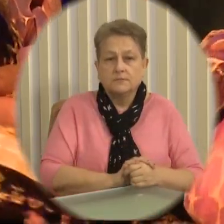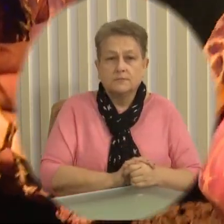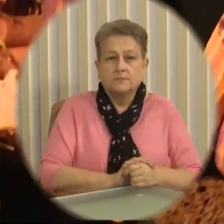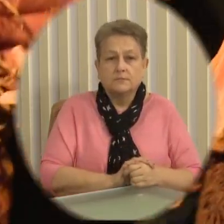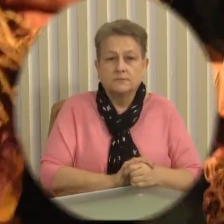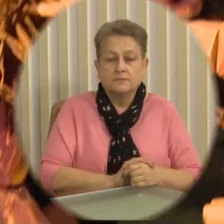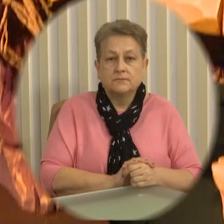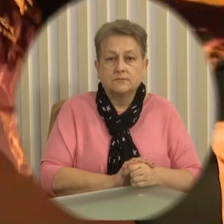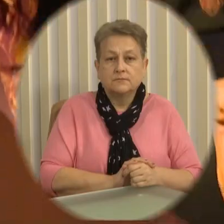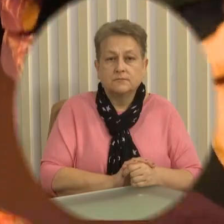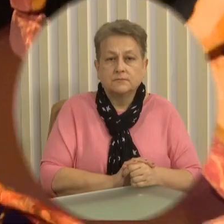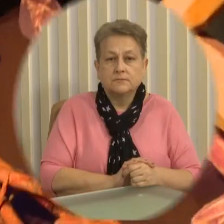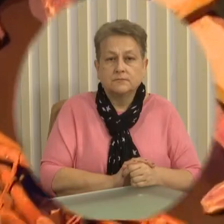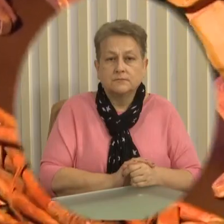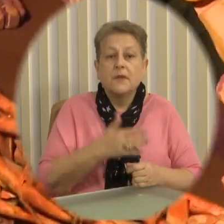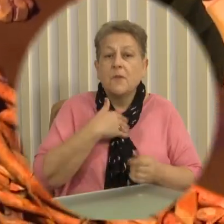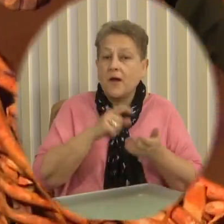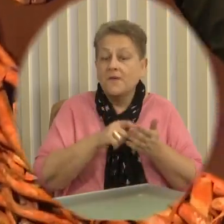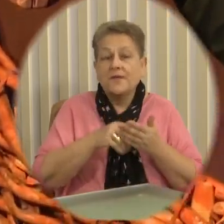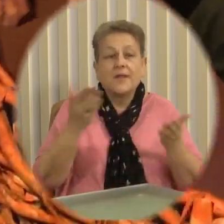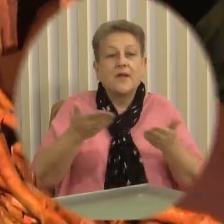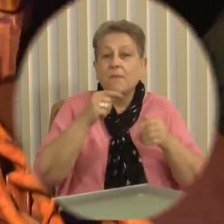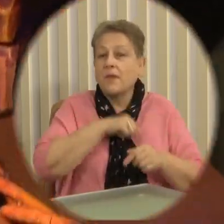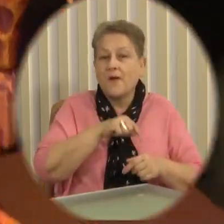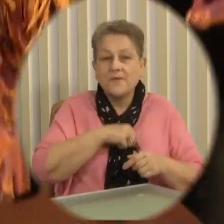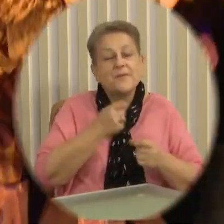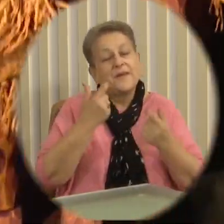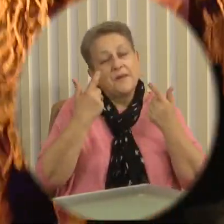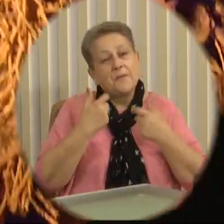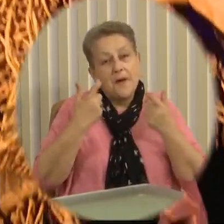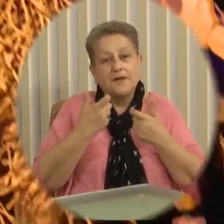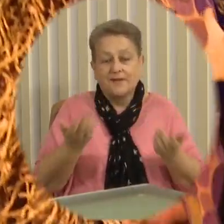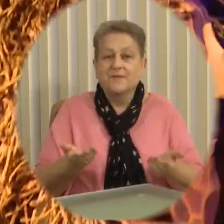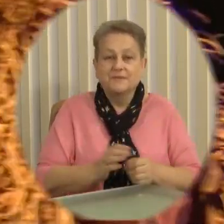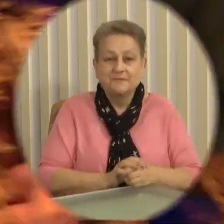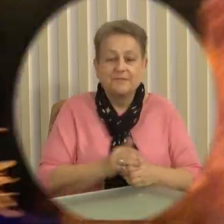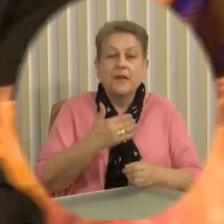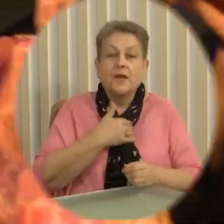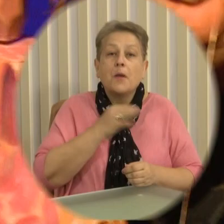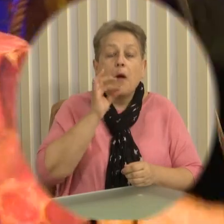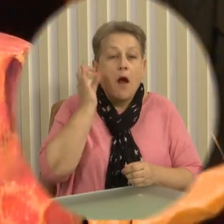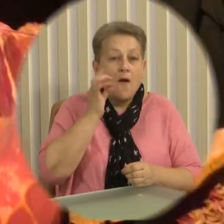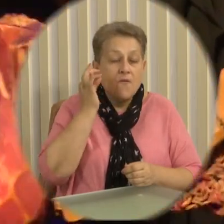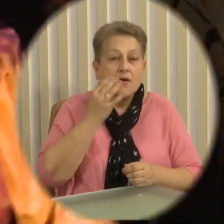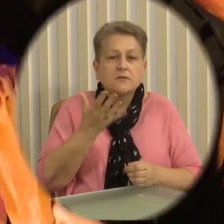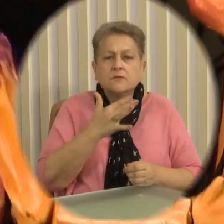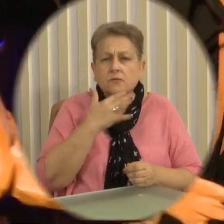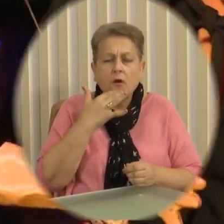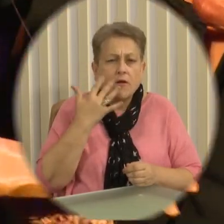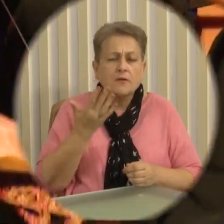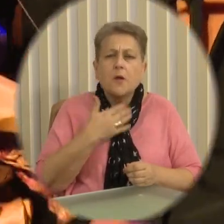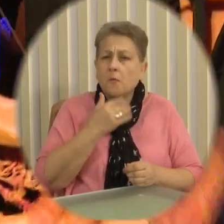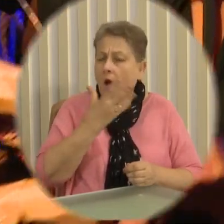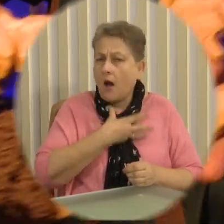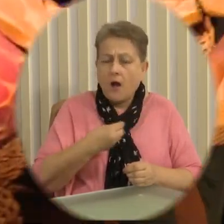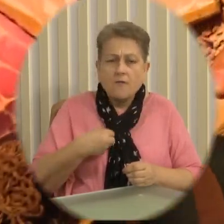է։ Շատ թեթև բնավորությամբ, մի քիչ հիմարիկ։ Իմ աղվեսիկը սպասեք։ Իսկ